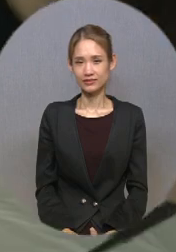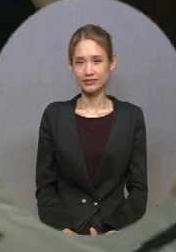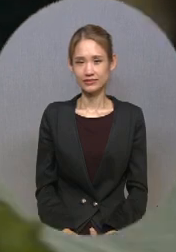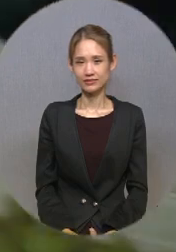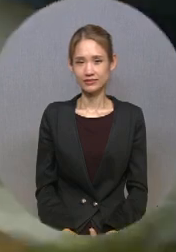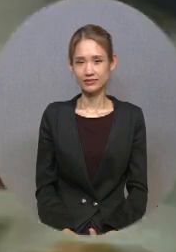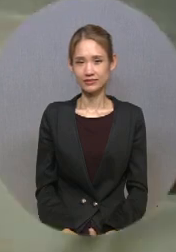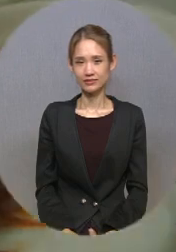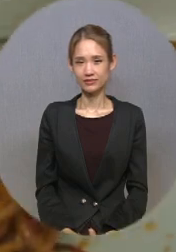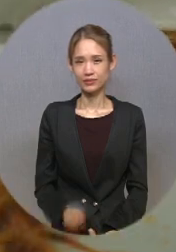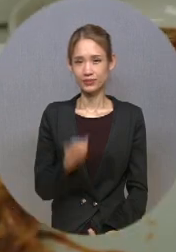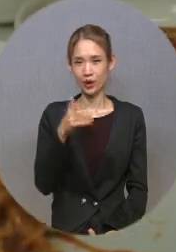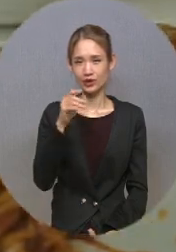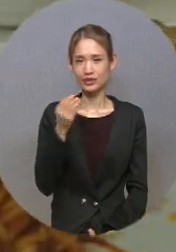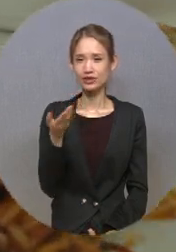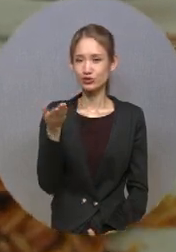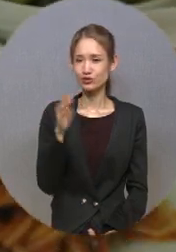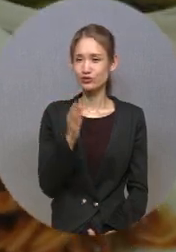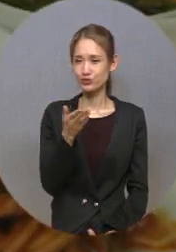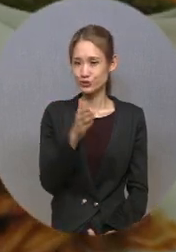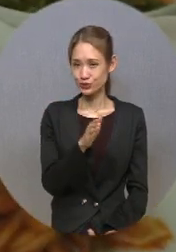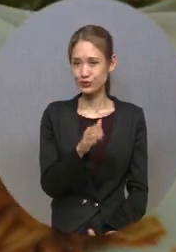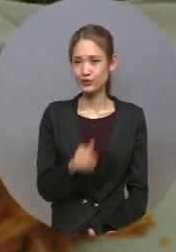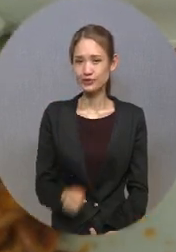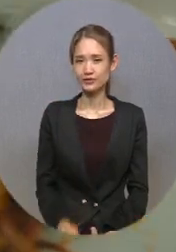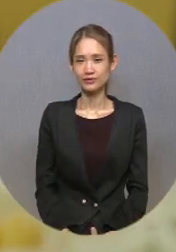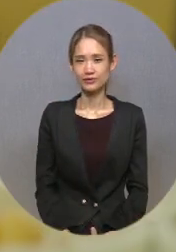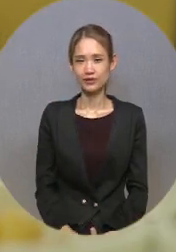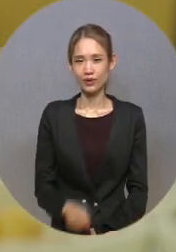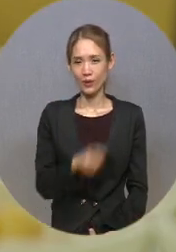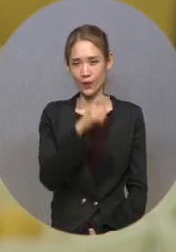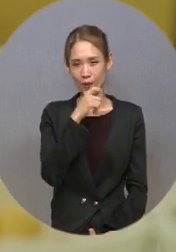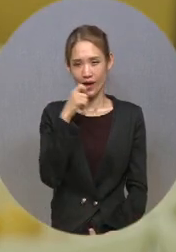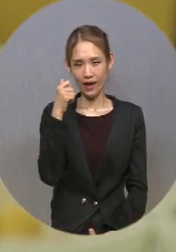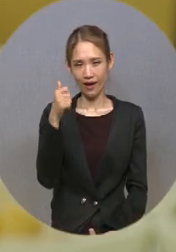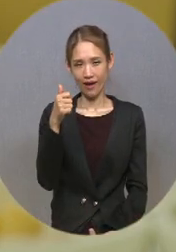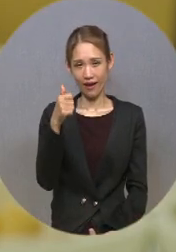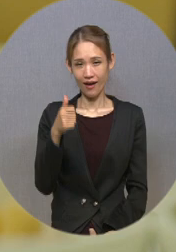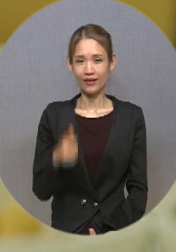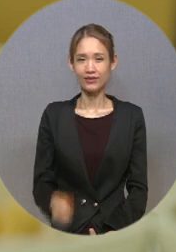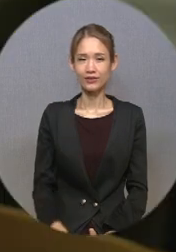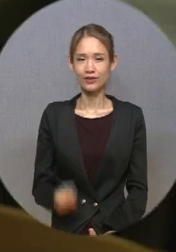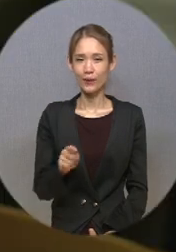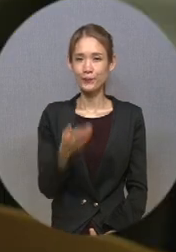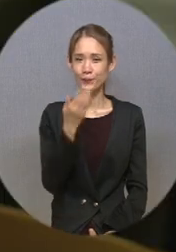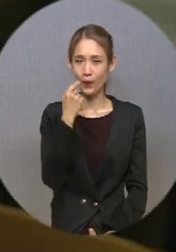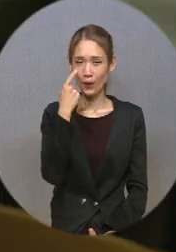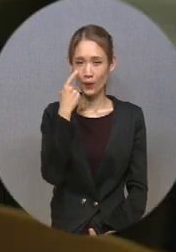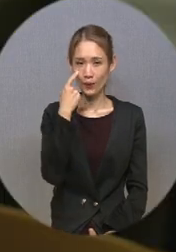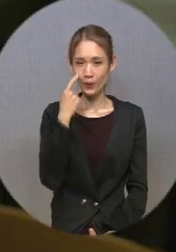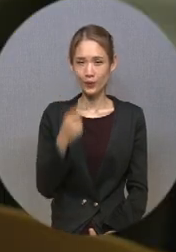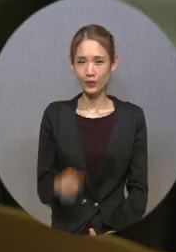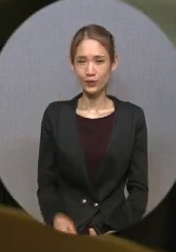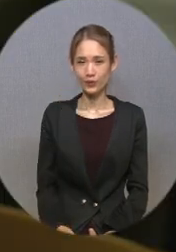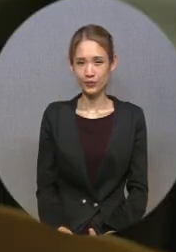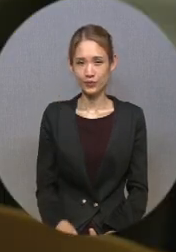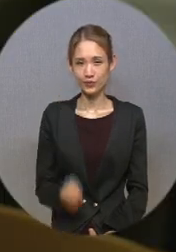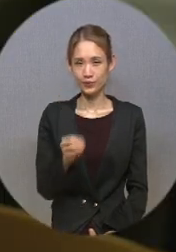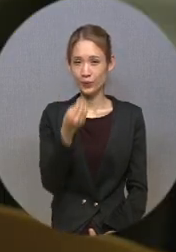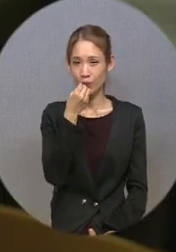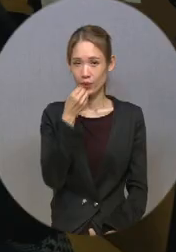이게 멸치구이구나. 네, 멸치구이구나. 기가 막히다. 이거 그냥 먹어볼까? 어, 먹어, 먹어. 오, 소해.